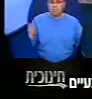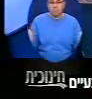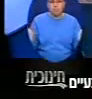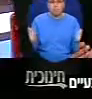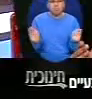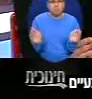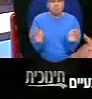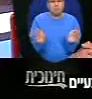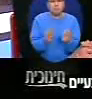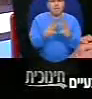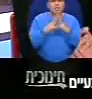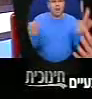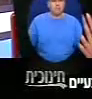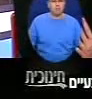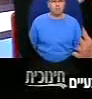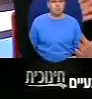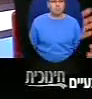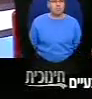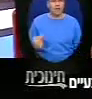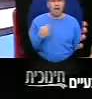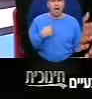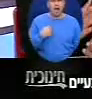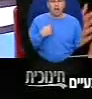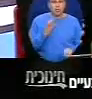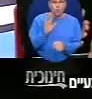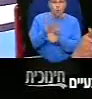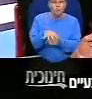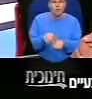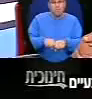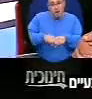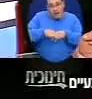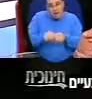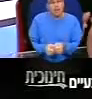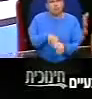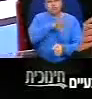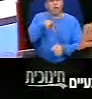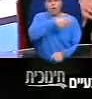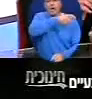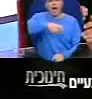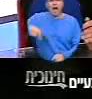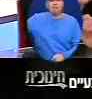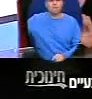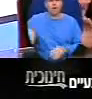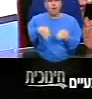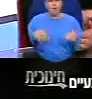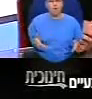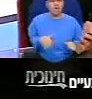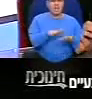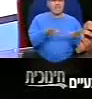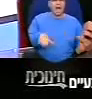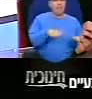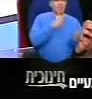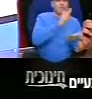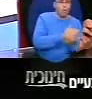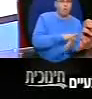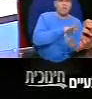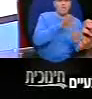לנו החופים, הם נעלמים. אנחנו גורמים להרס מוחלט של כל קו החוף שלנו. ים תיכון, ים סוף, את הכל אנחנו